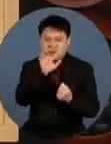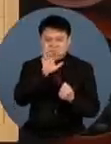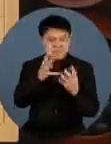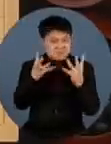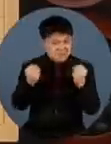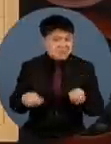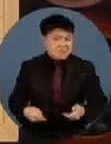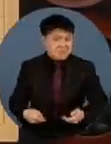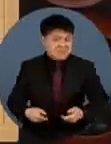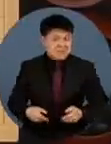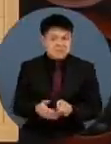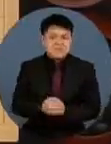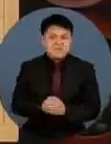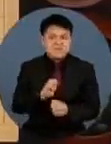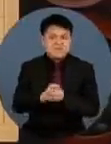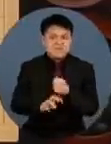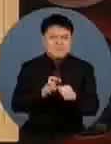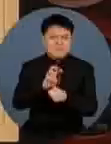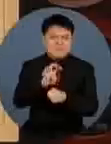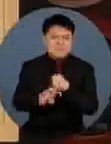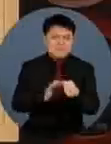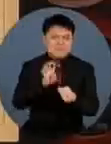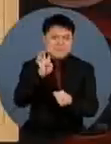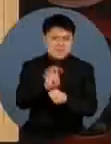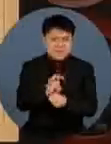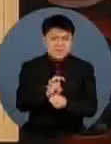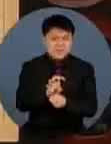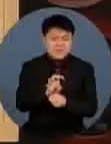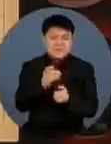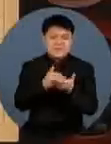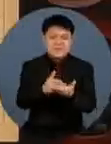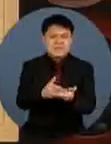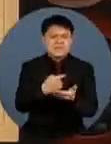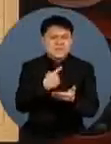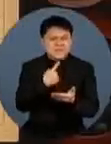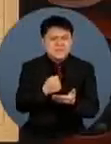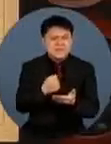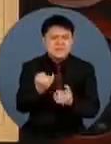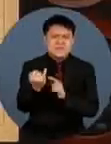많이 필요하겠습니다. 3, 40년 전에 입단할 때 여류기사가 딱 한 명 있었죠.